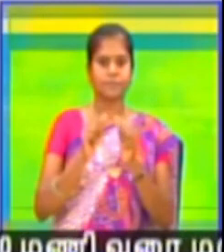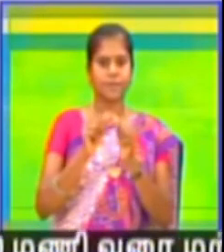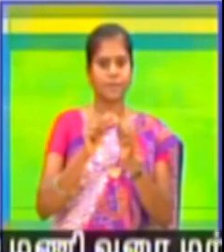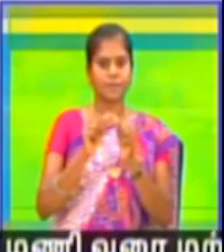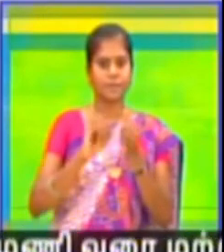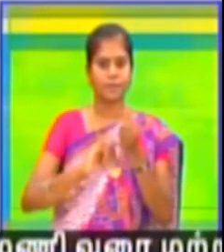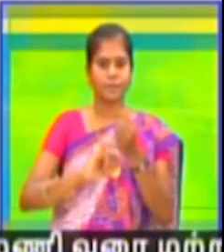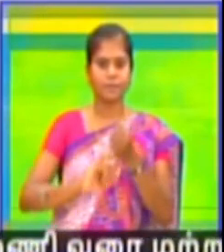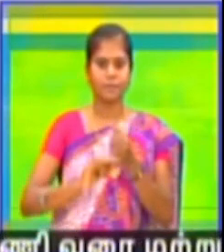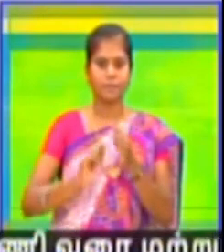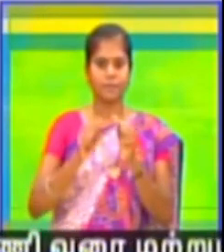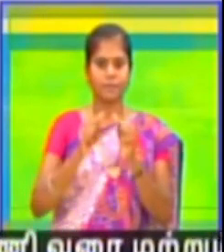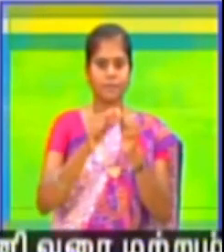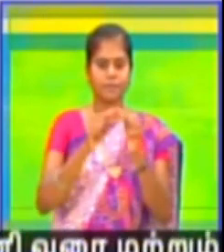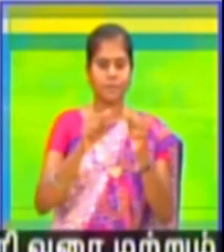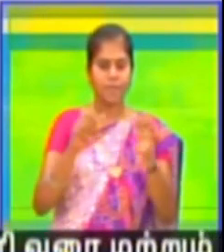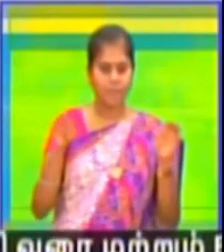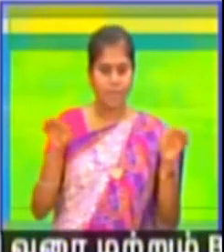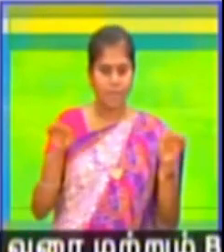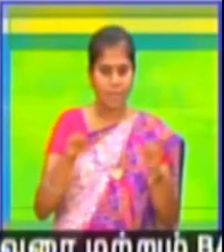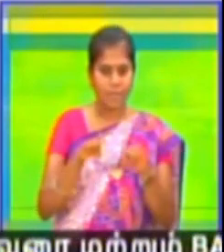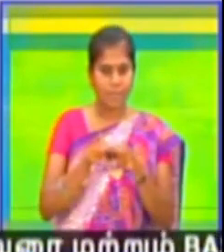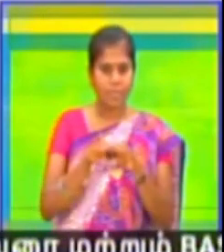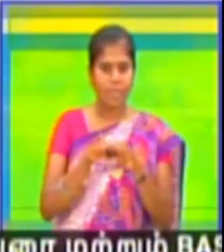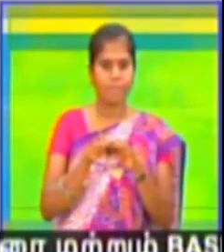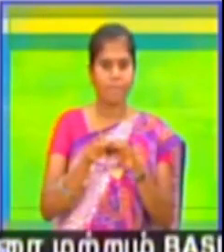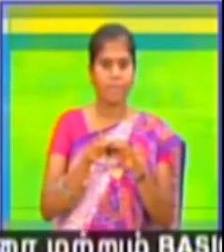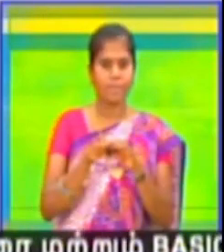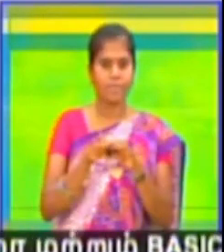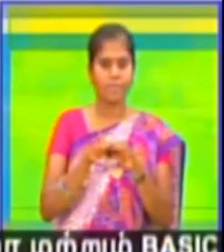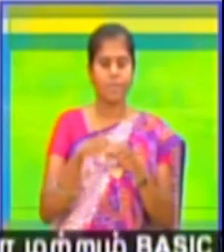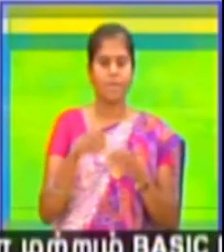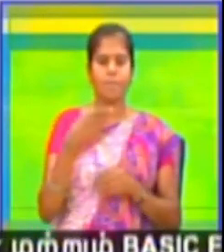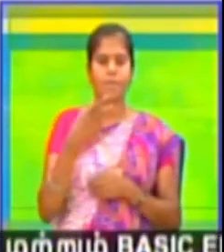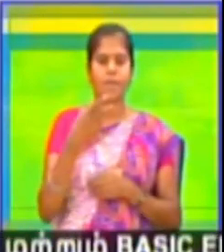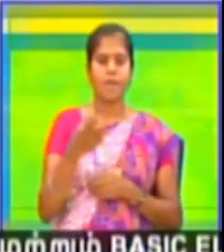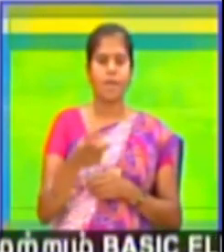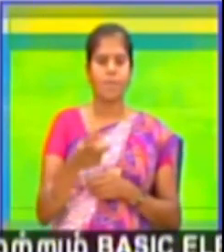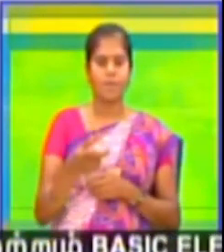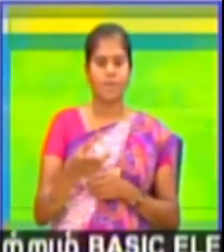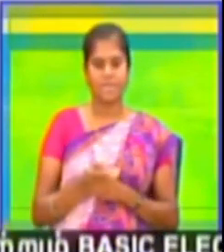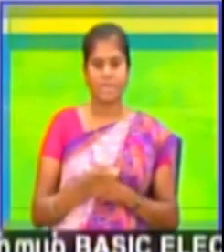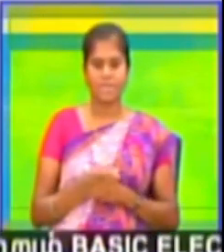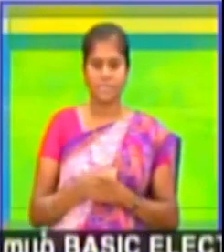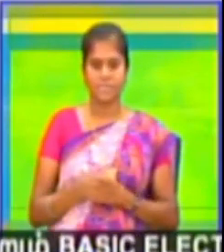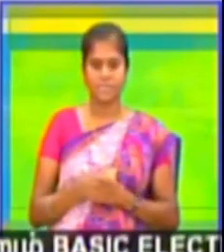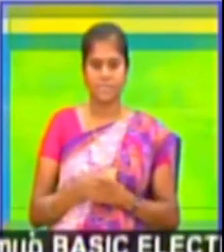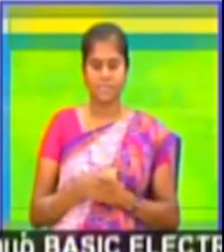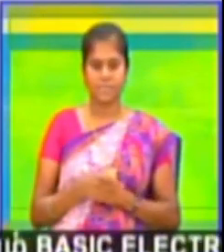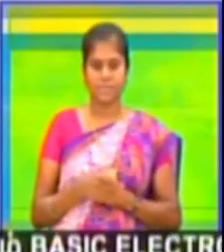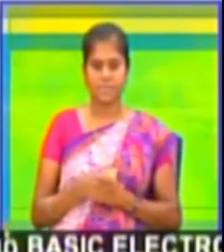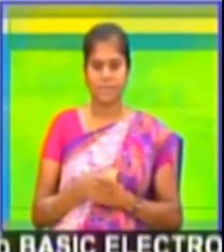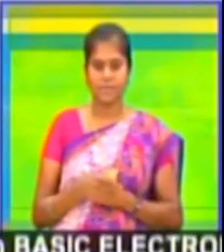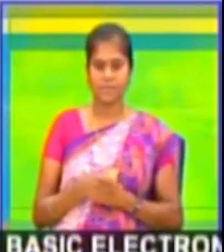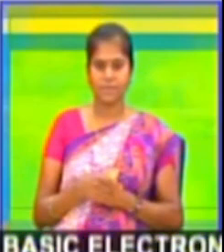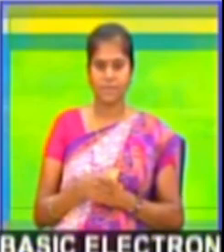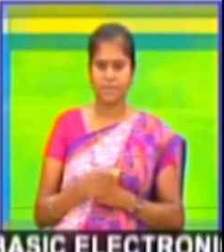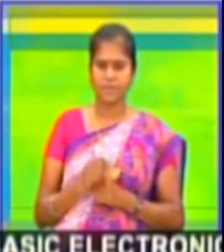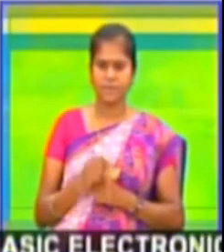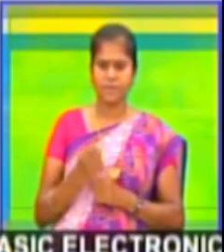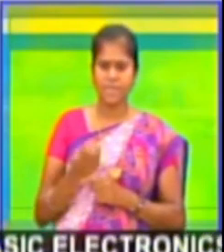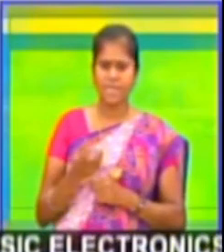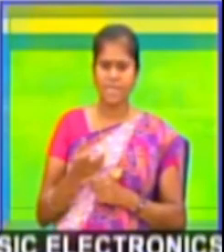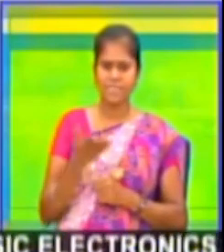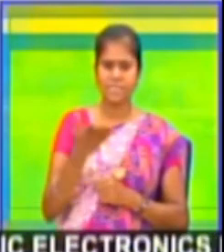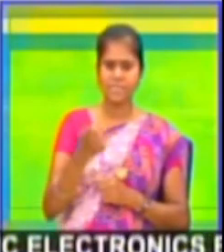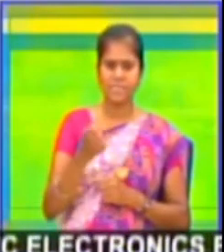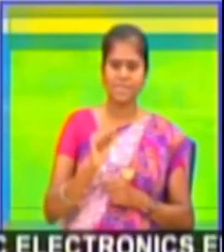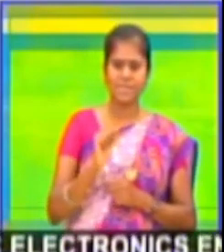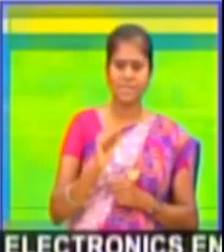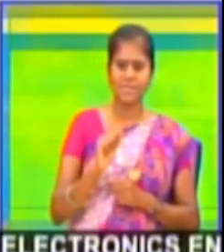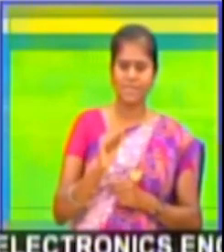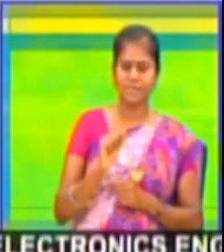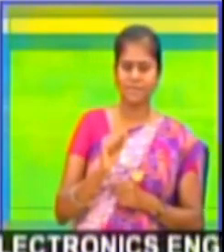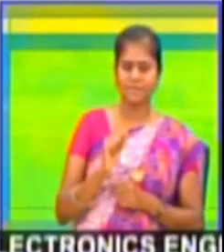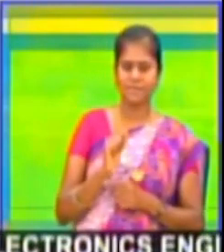அமெரிக்காவையும் இணைப்பது பனாமா நிலச்சந்தி. நிலச்சந்தினா என்னம்மா?